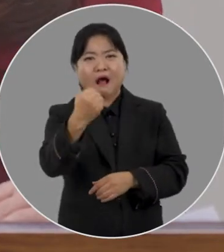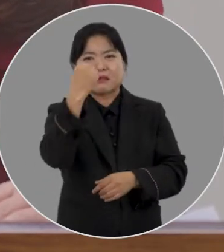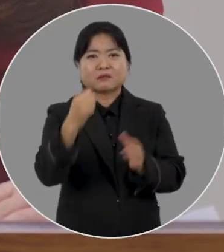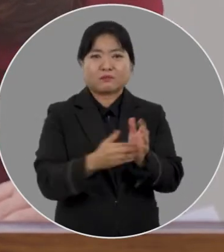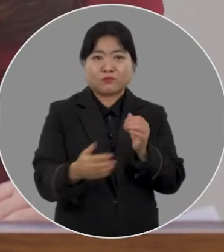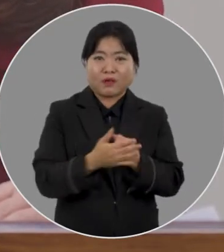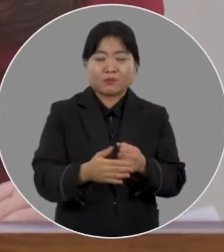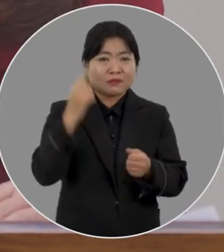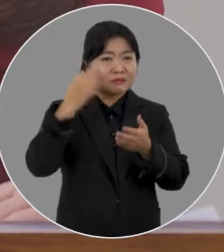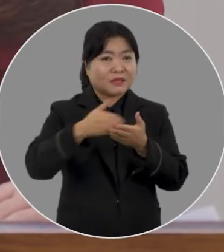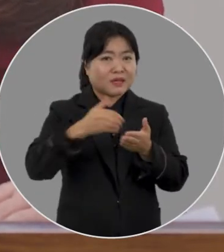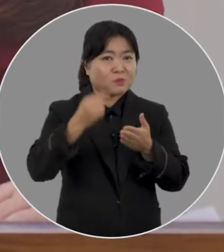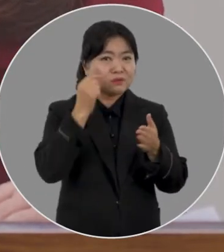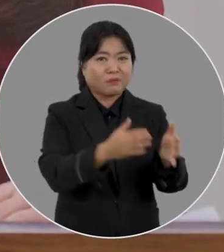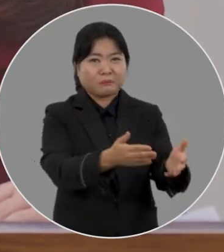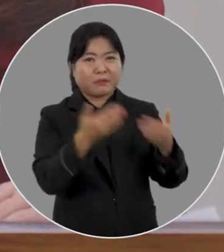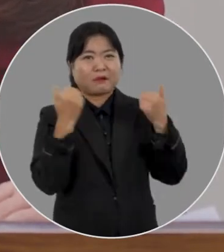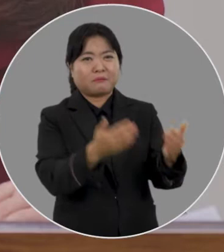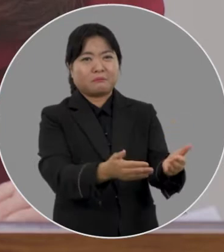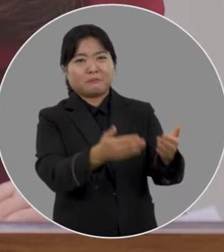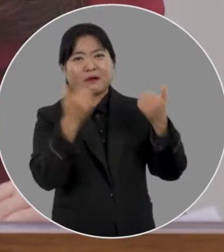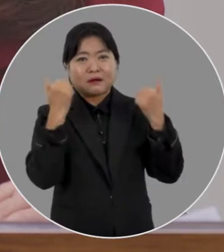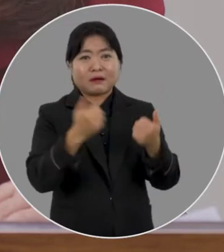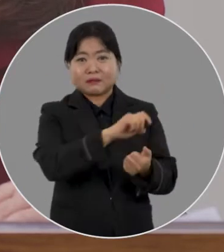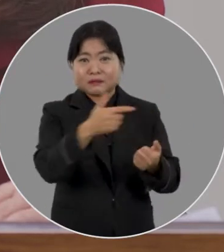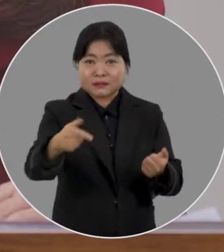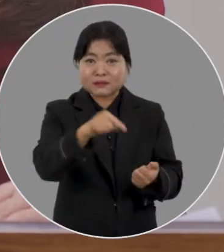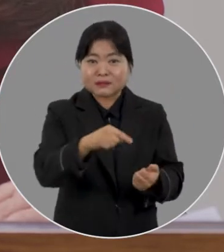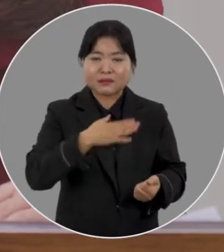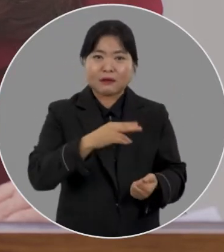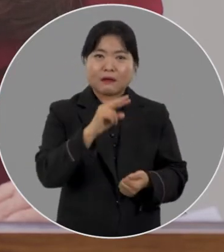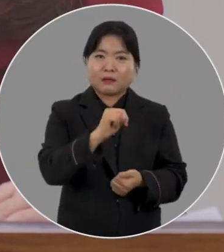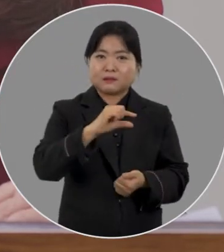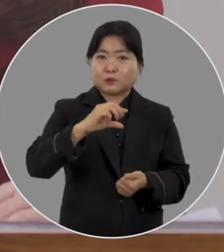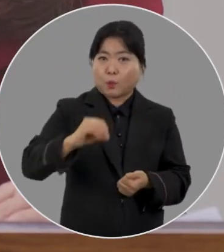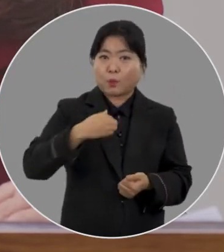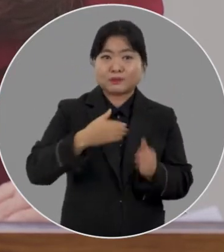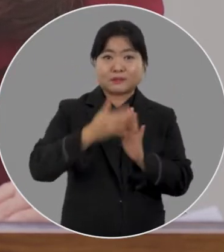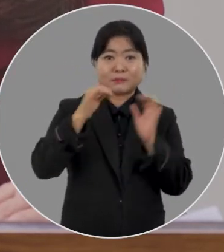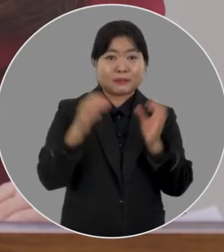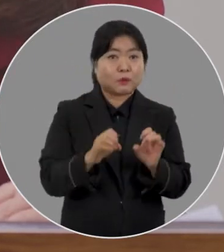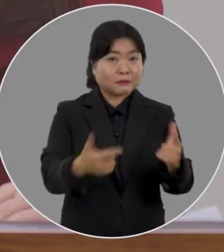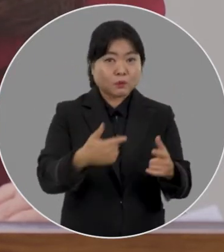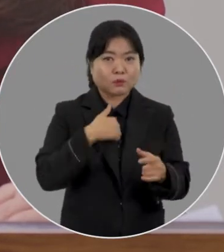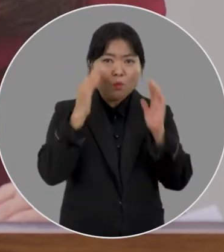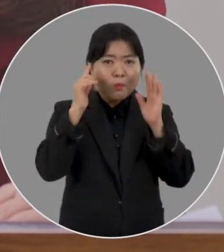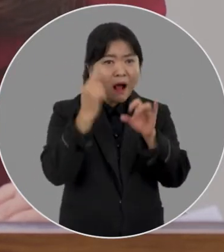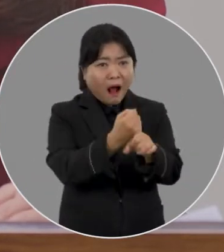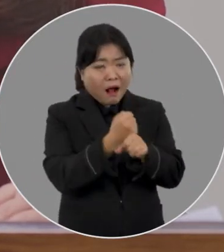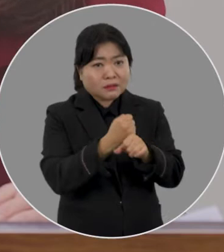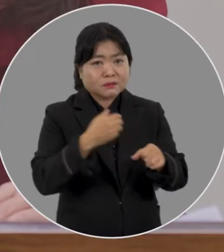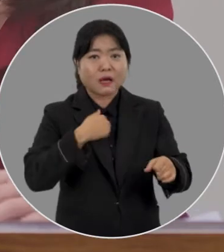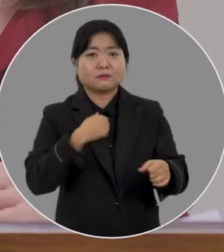수 없는 이런 모욕적 행위들이 그런 어떤 내가 NGO나 시민단체도 아니고 공부하는 학자들의